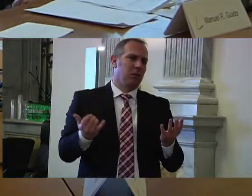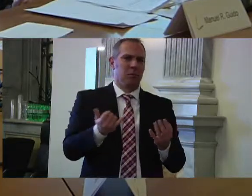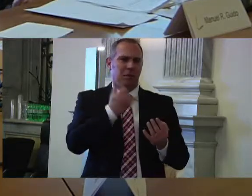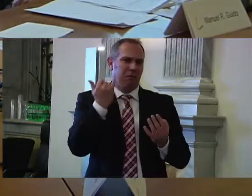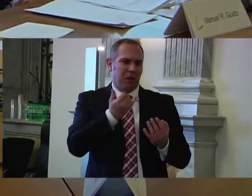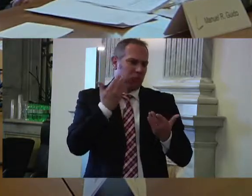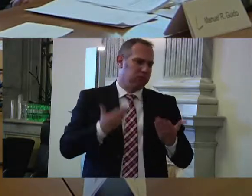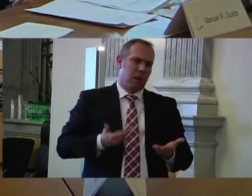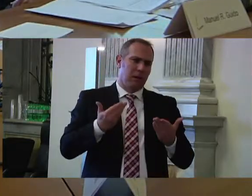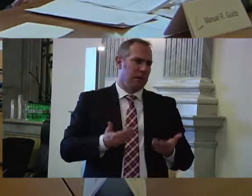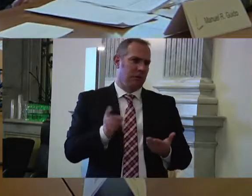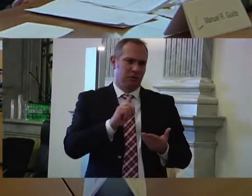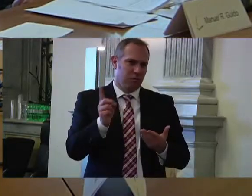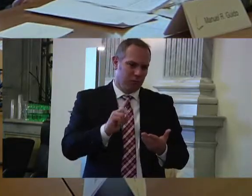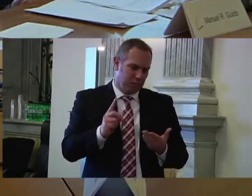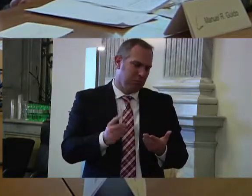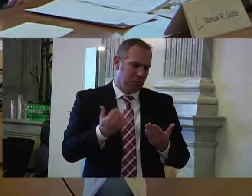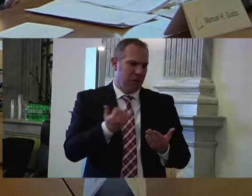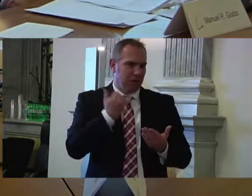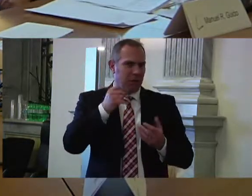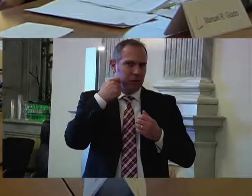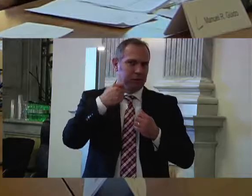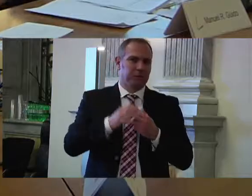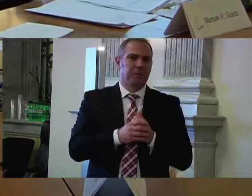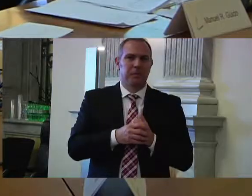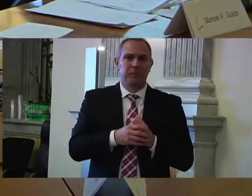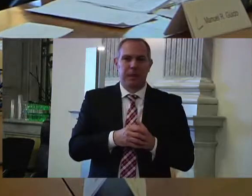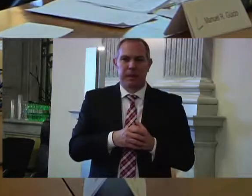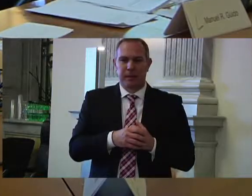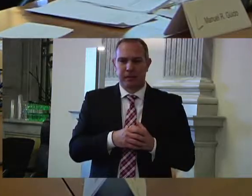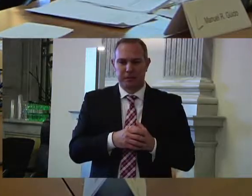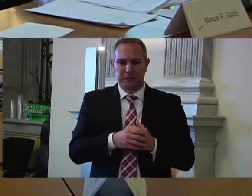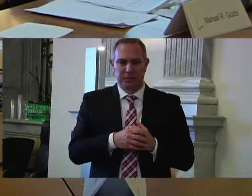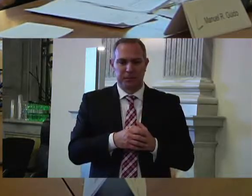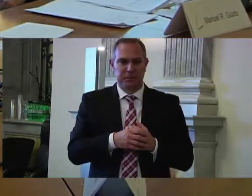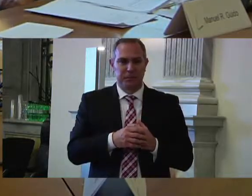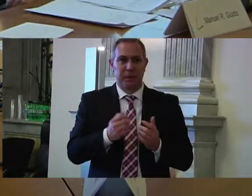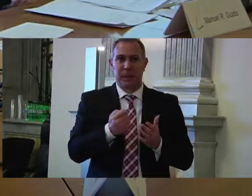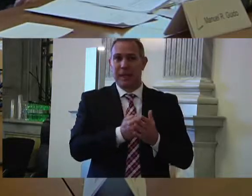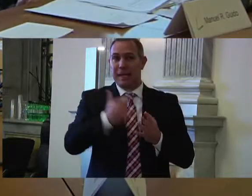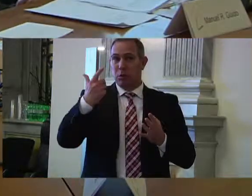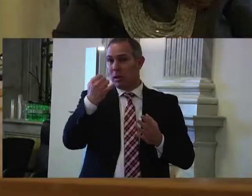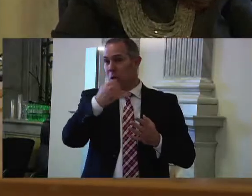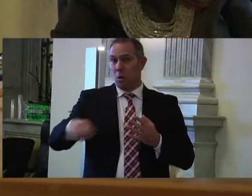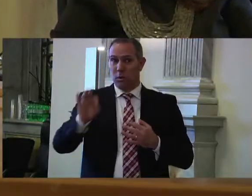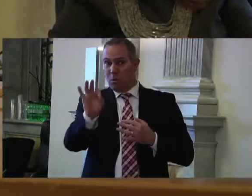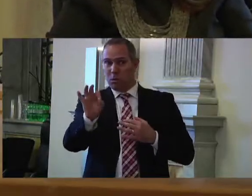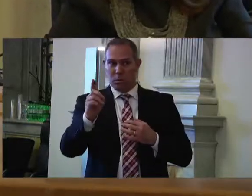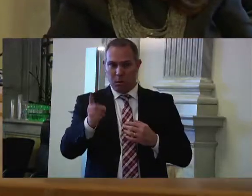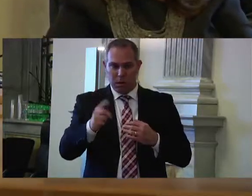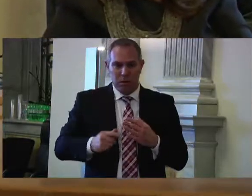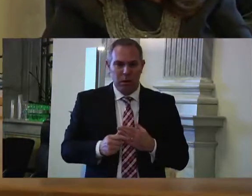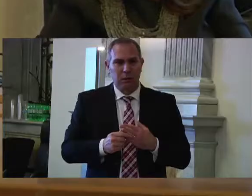snella rispetto insomma alla classica dispensa tradizionale. Importante quest'ultimo aspetto è che tutti